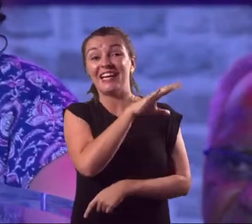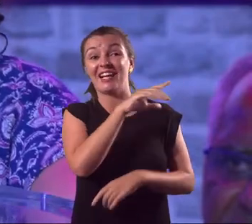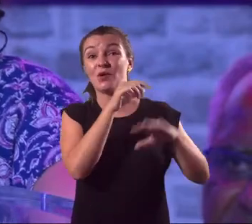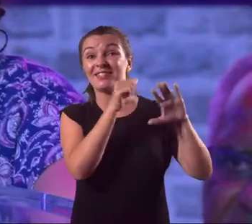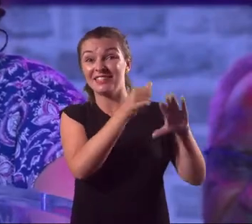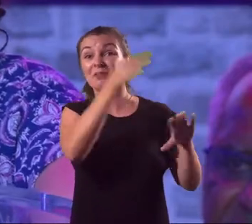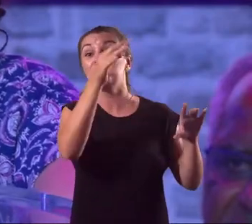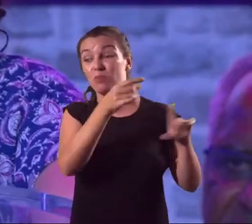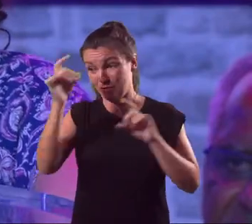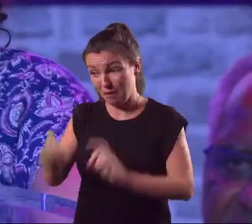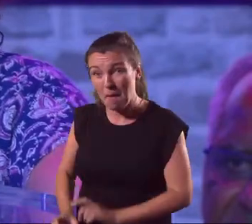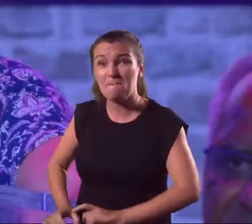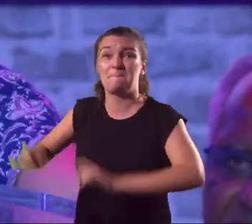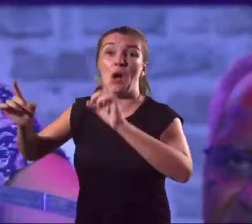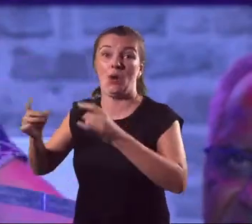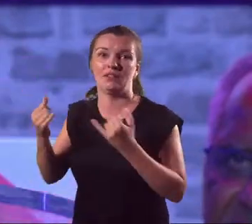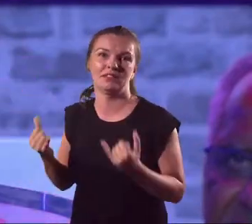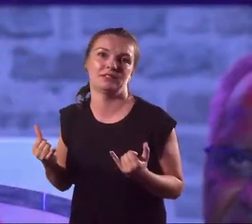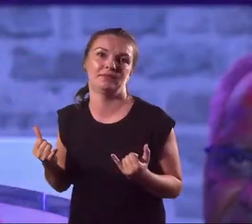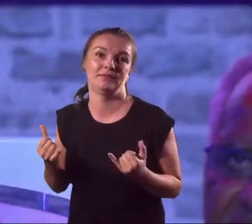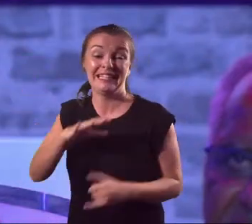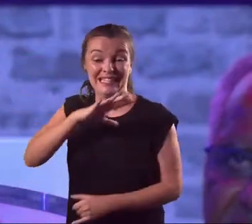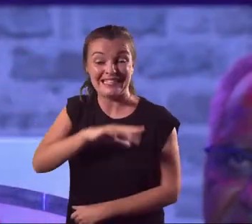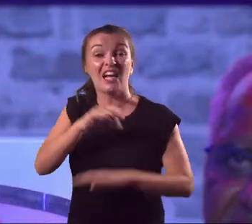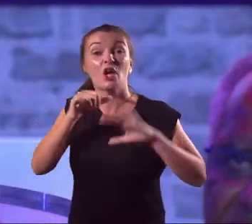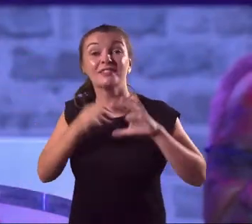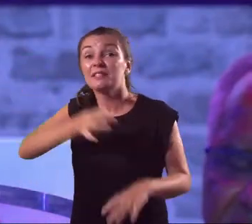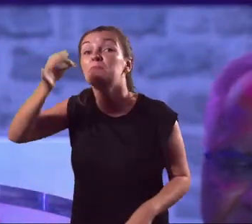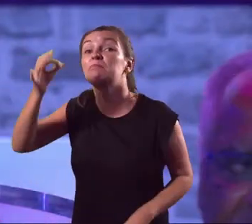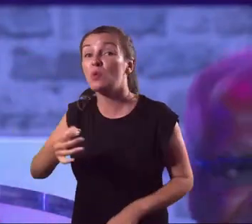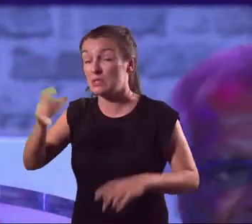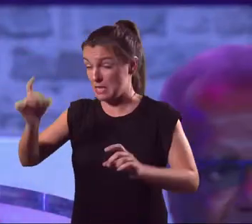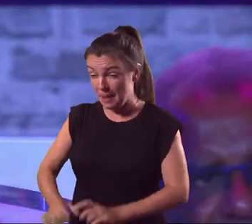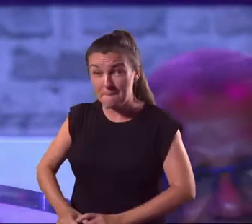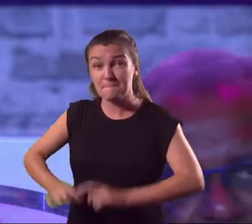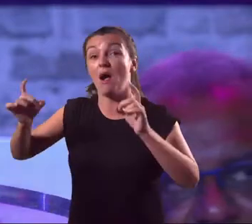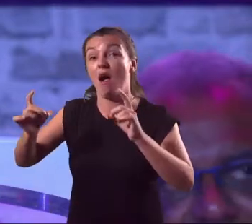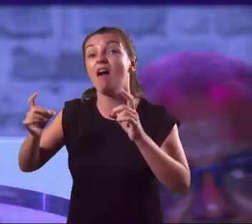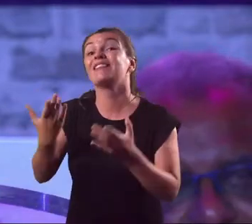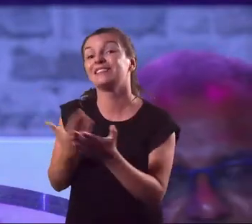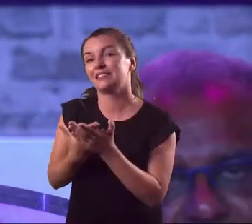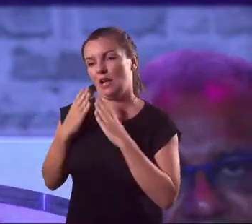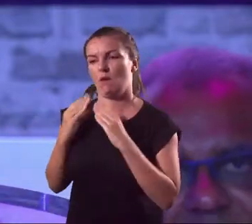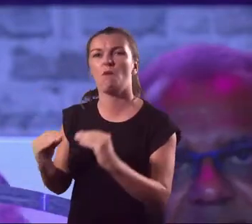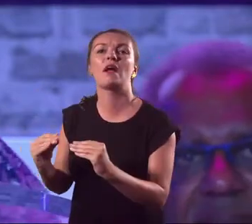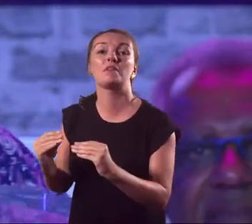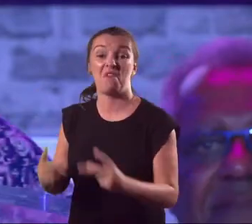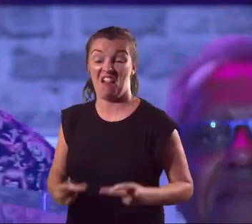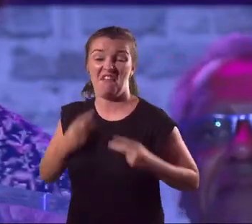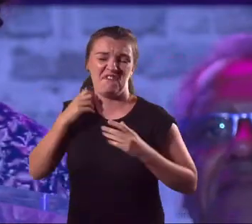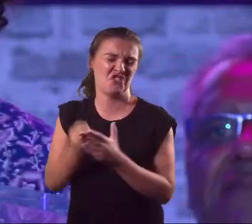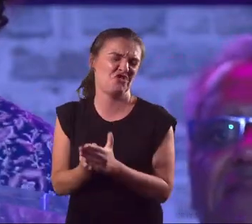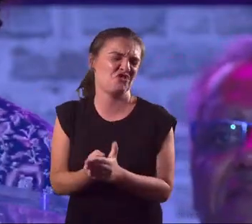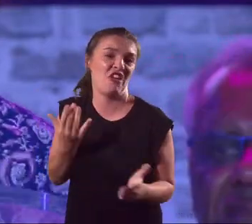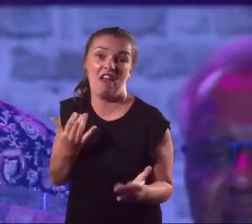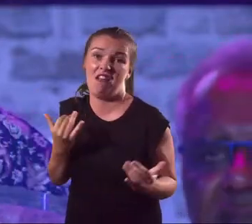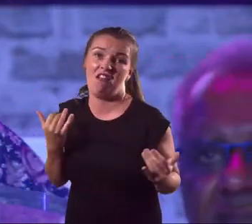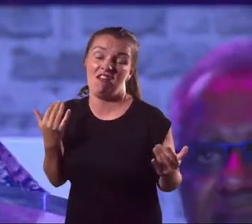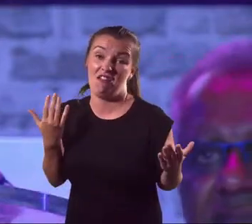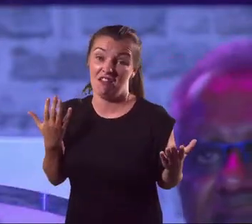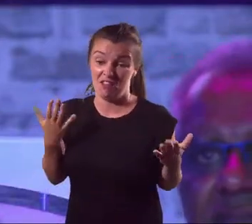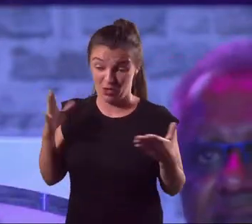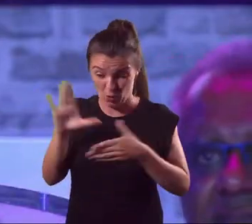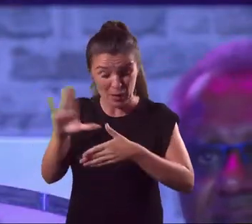56% de plus. 56% de plus. Voilà la réalité de la vie chère ici,